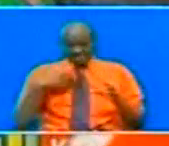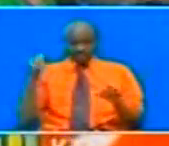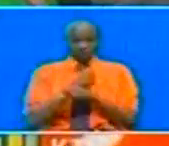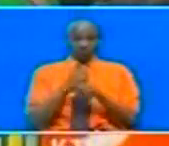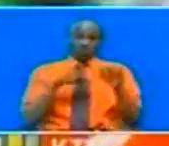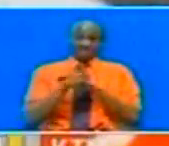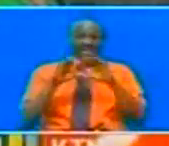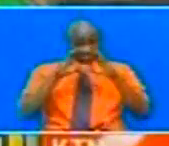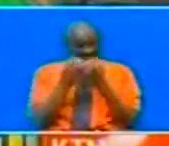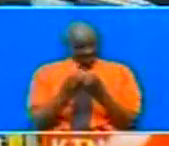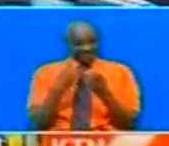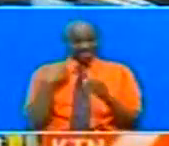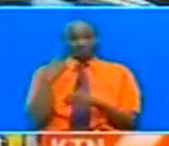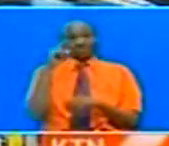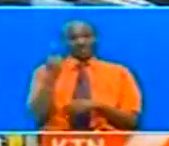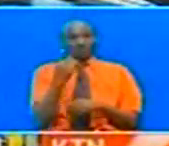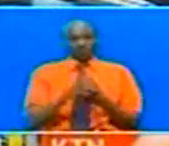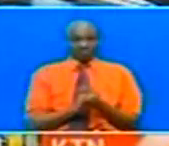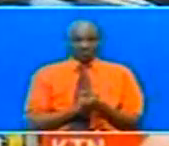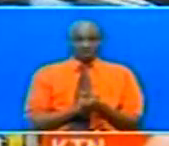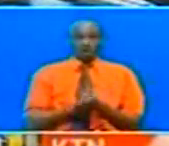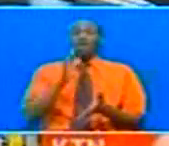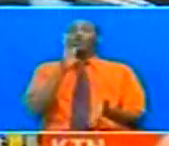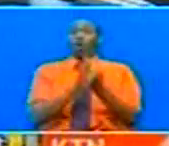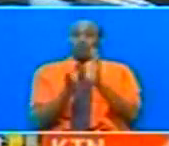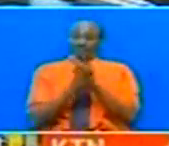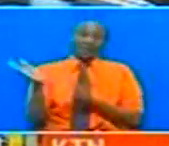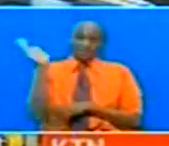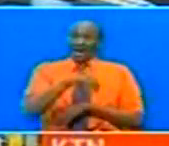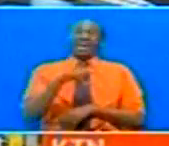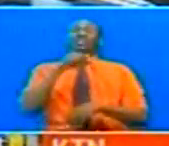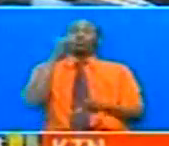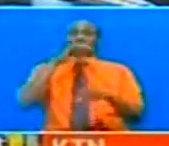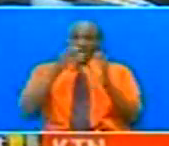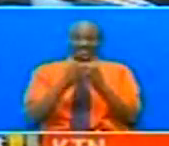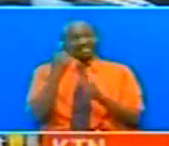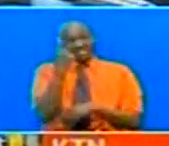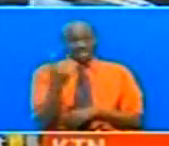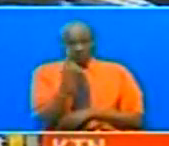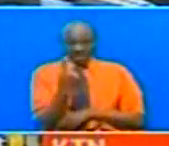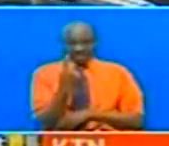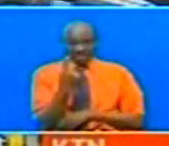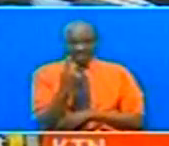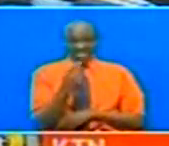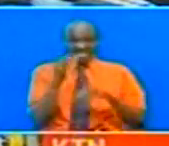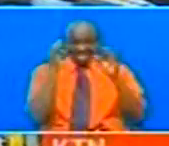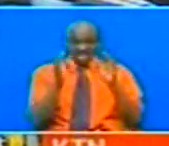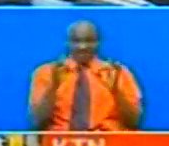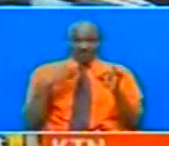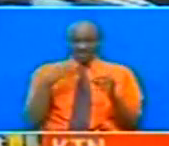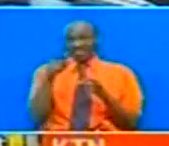darasani ifikapo Januari. None of them will resume duties in January if the season is